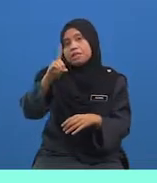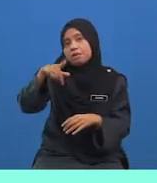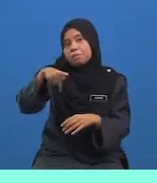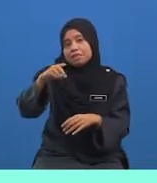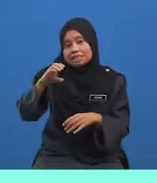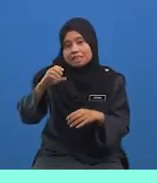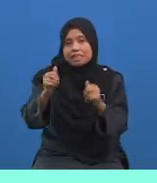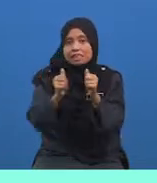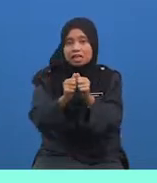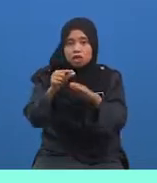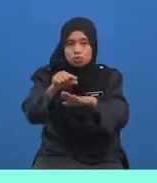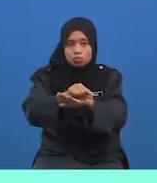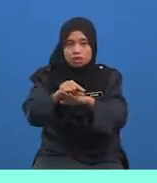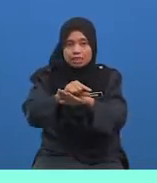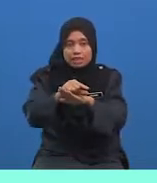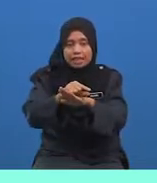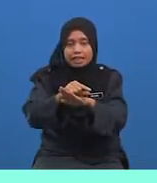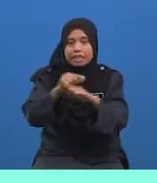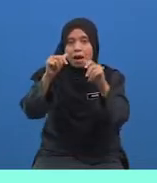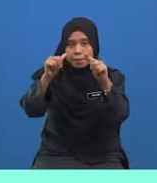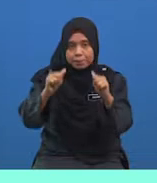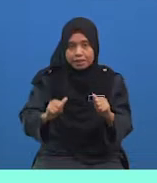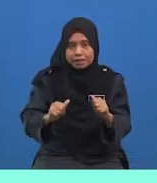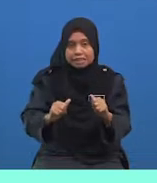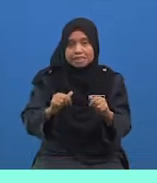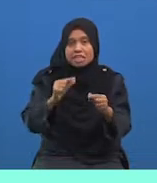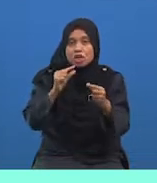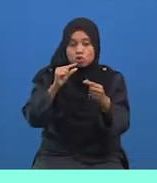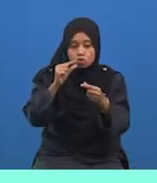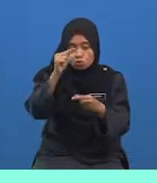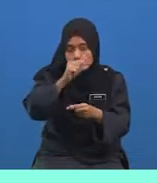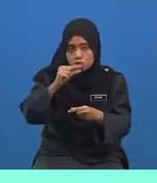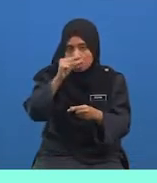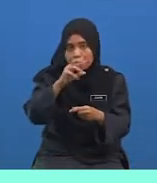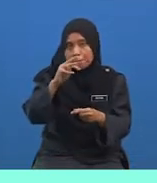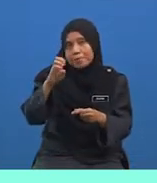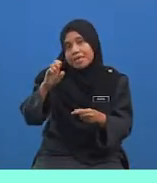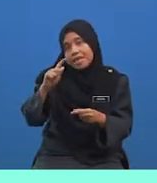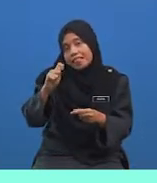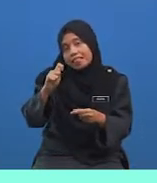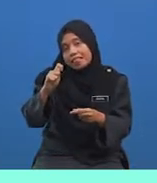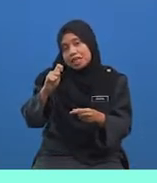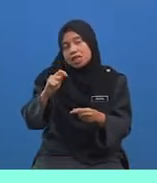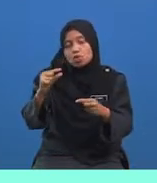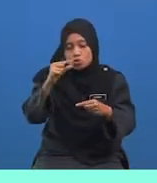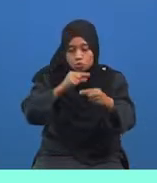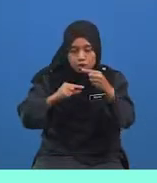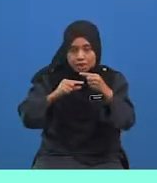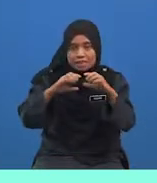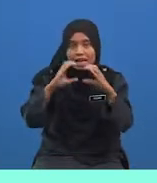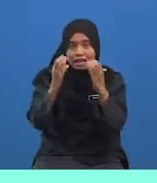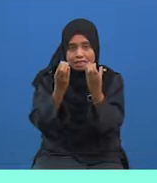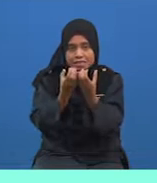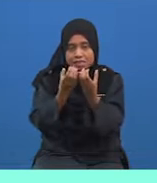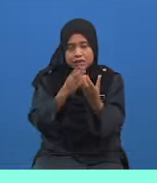dengan menggunakan aplikasi Google Meet, Google Classroom, Quizzes dan aplikasi